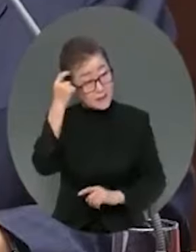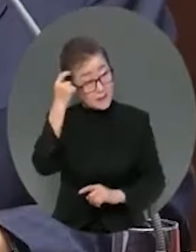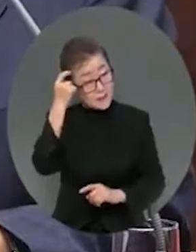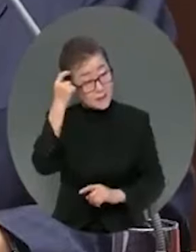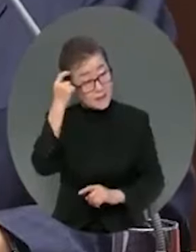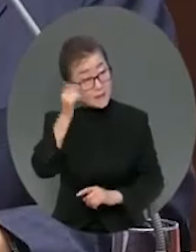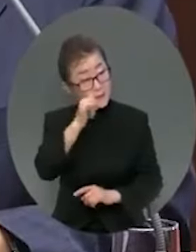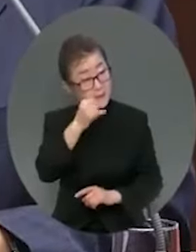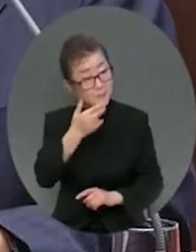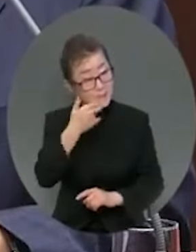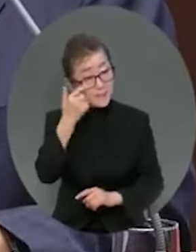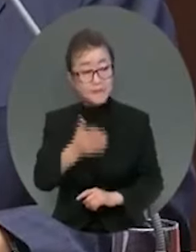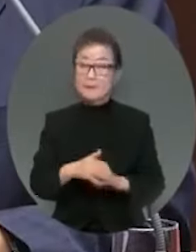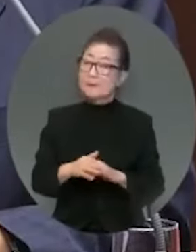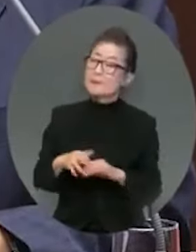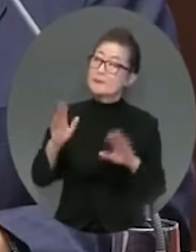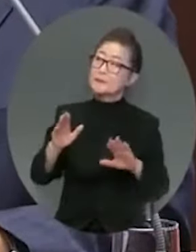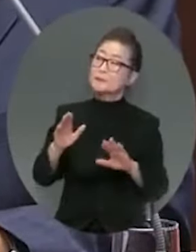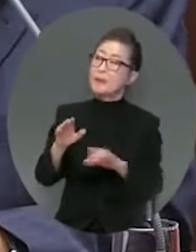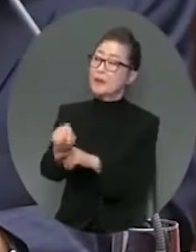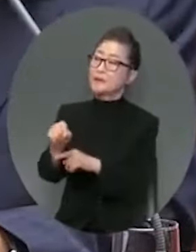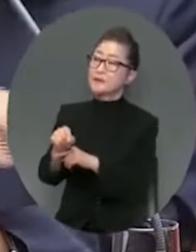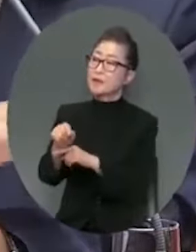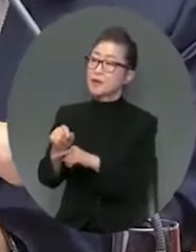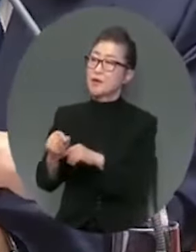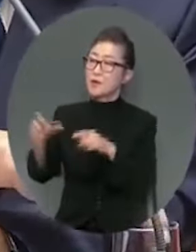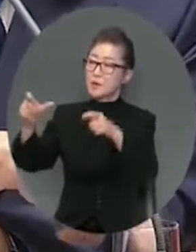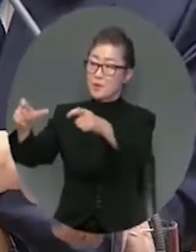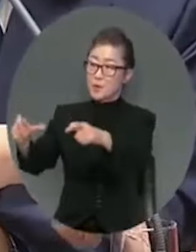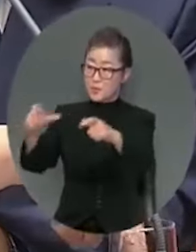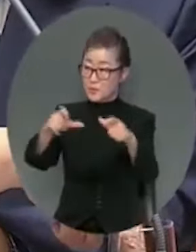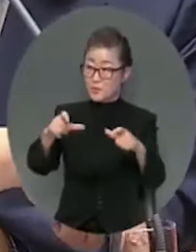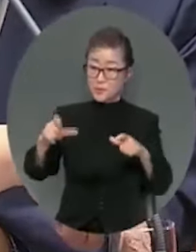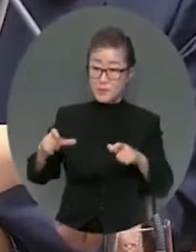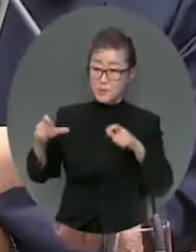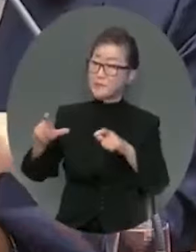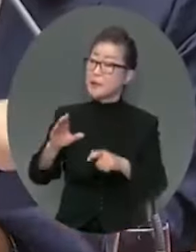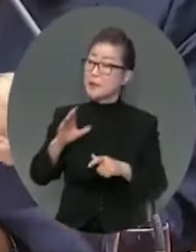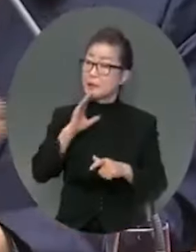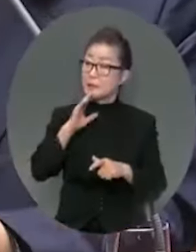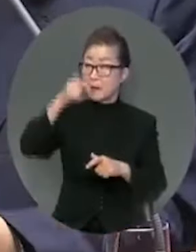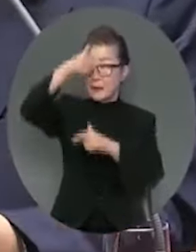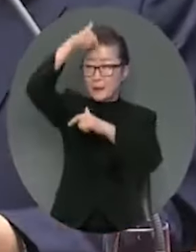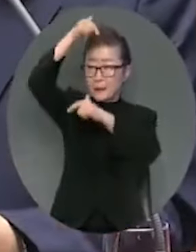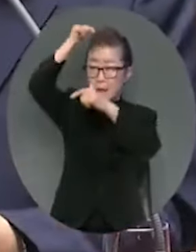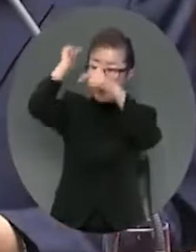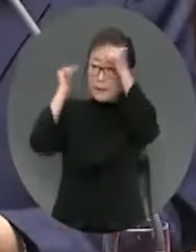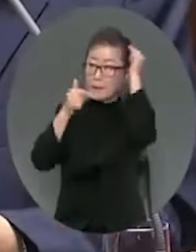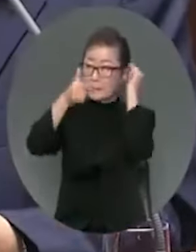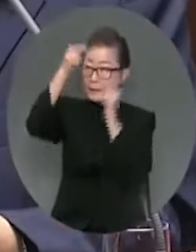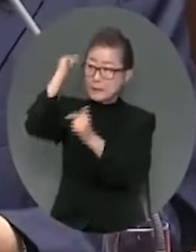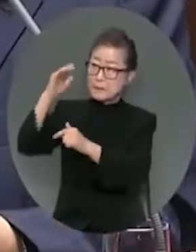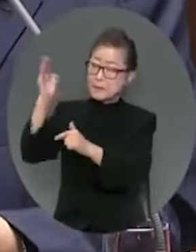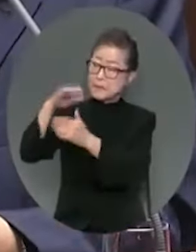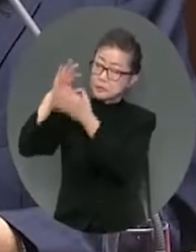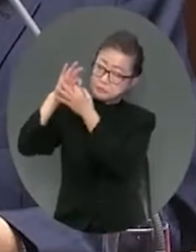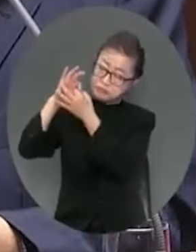보세요. 지금의 행정구역이라는 것은 그 사실상 조선시대부터 이어져 온